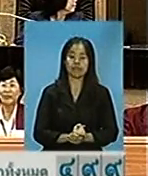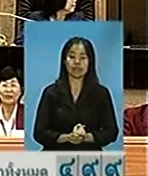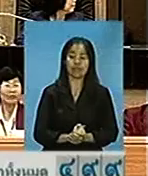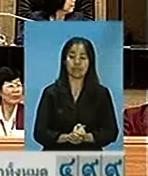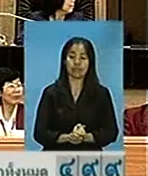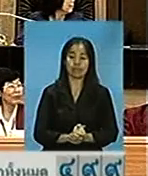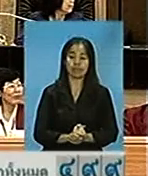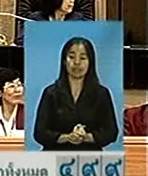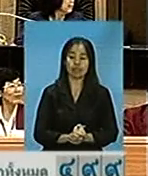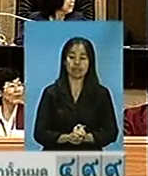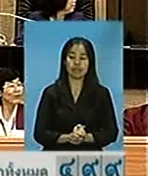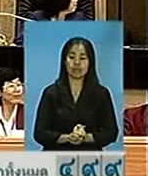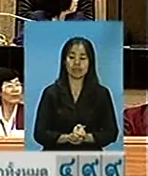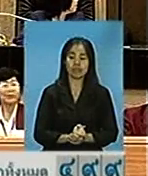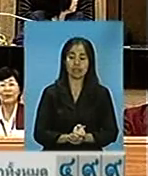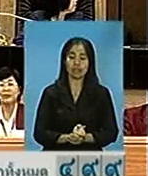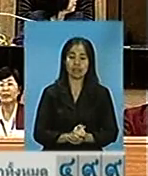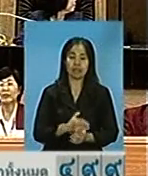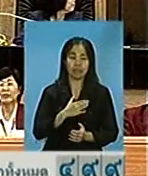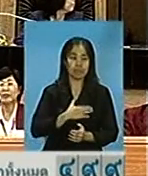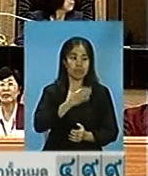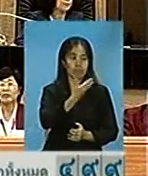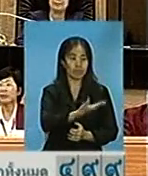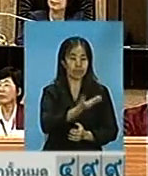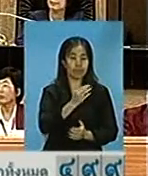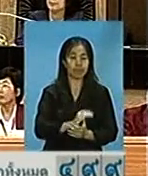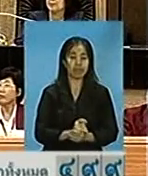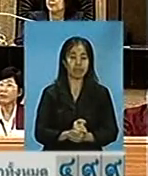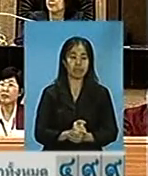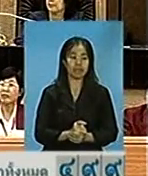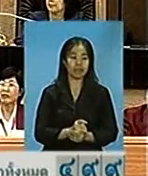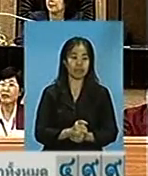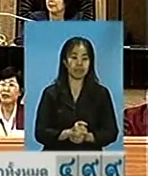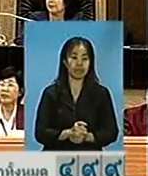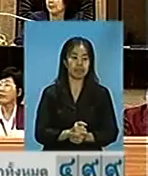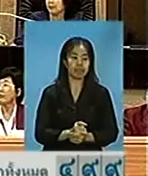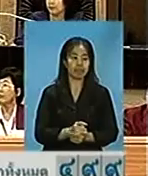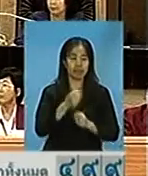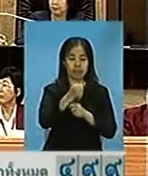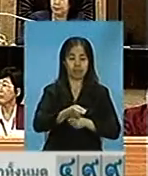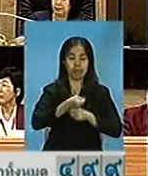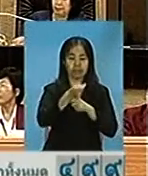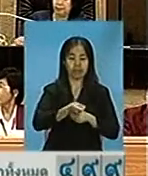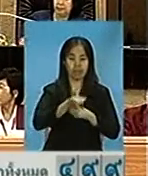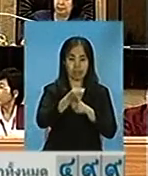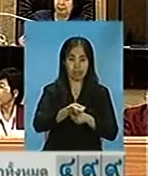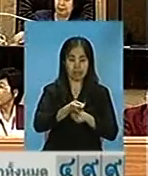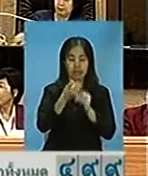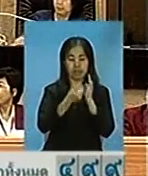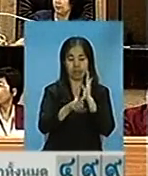เดี๋ยวนะท่านกรรมการอาเชิญฝั่งนี้บ้างท่านเกษตรจังหวัดอุดรสสอนันต์ศรีพันธ